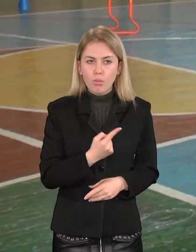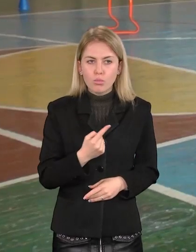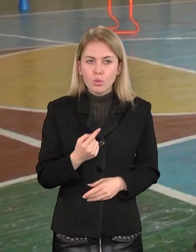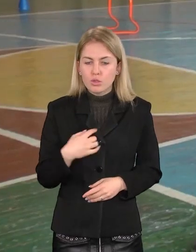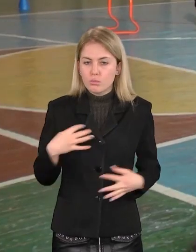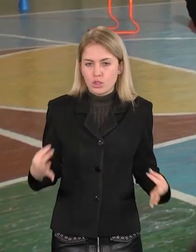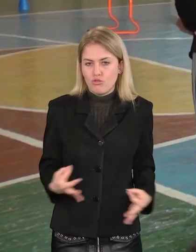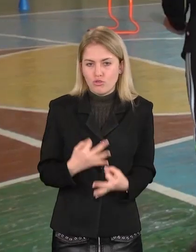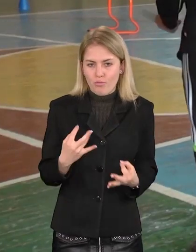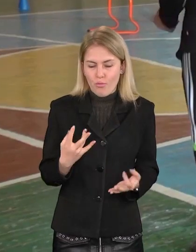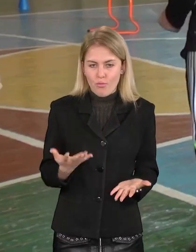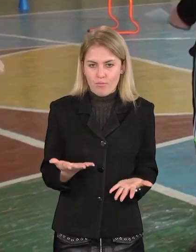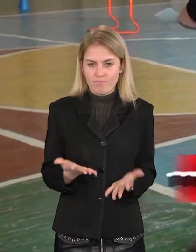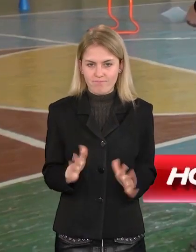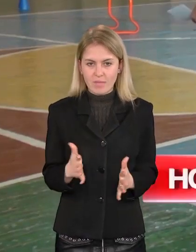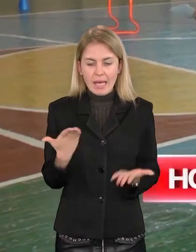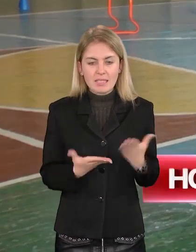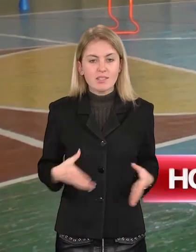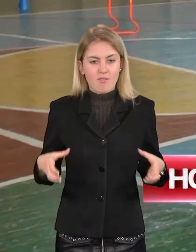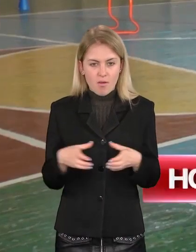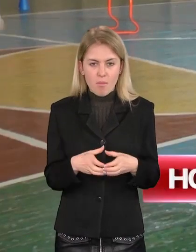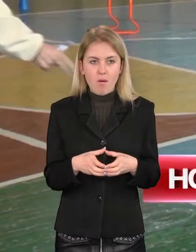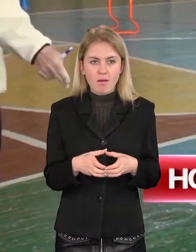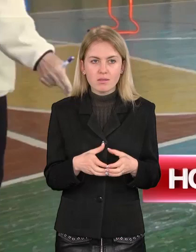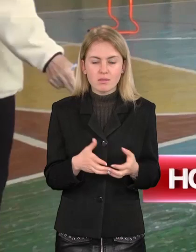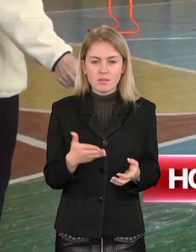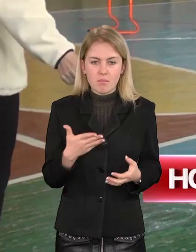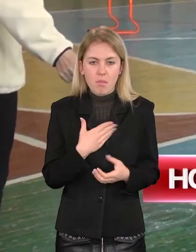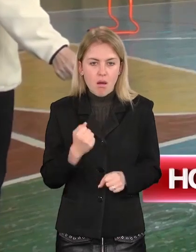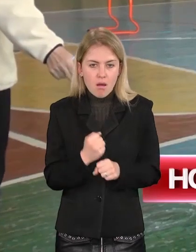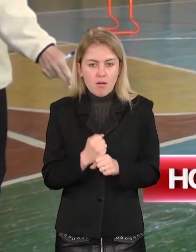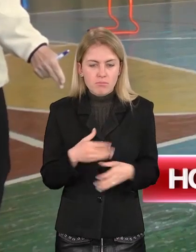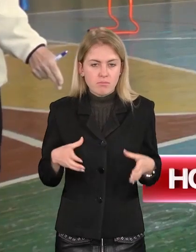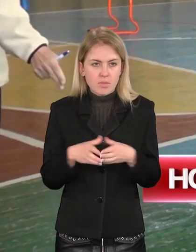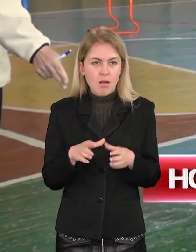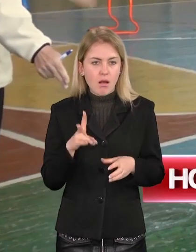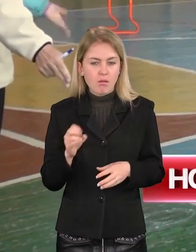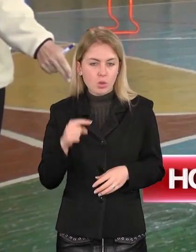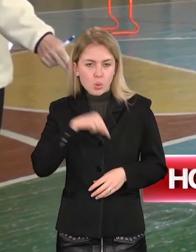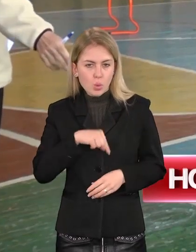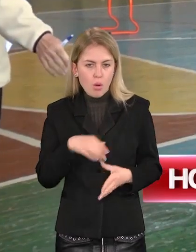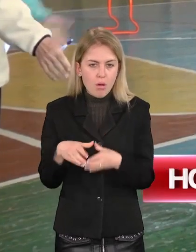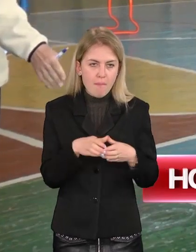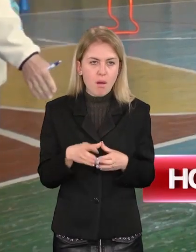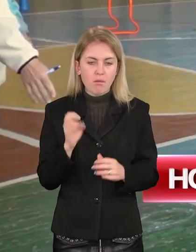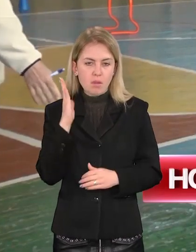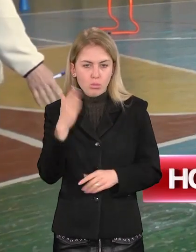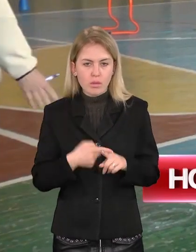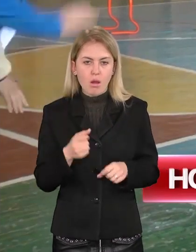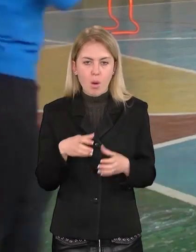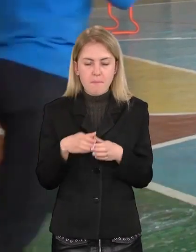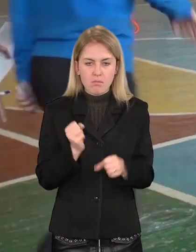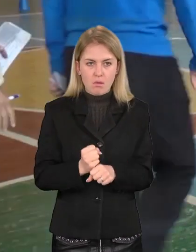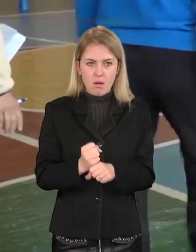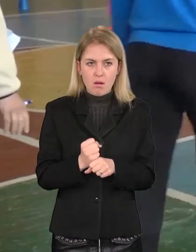ничего не стоим. А если в команде, здесь вырабатывает и командный дух. И как на будущее, это большой плюс, что командная работа.